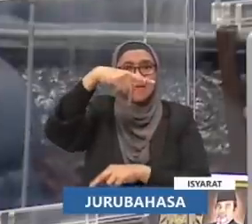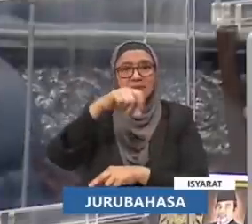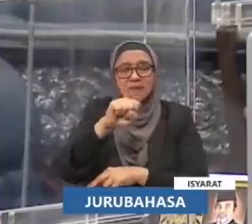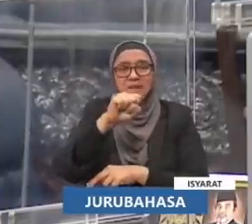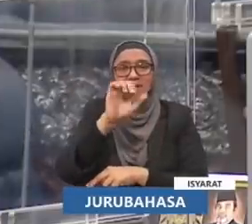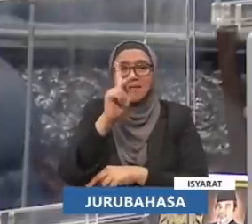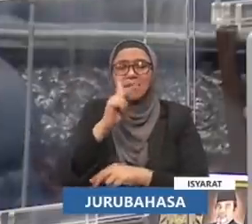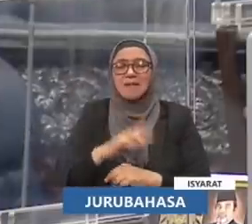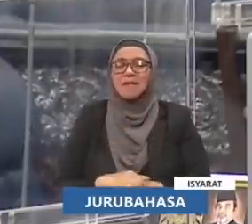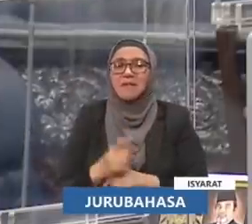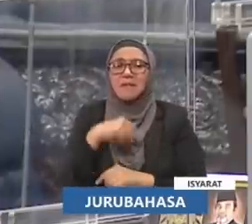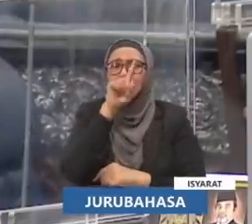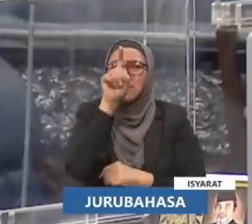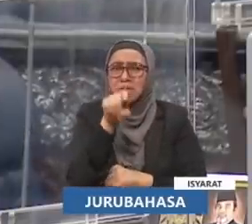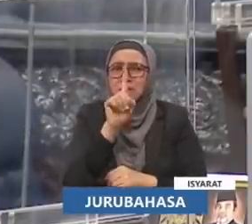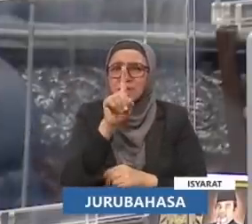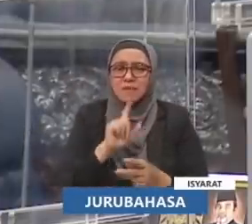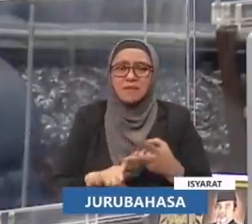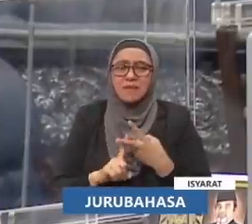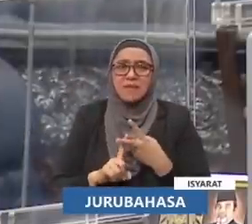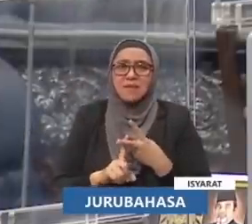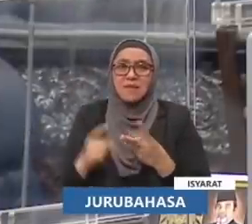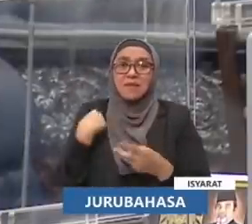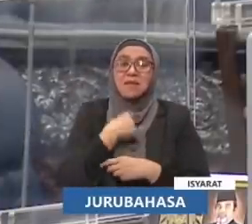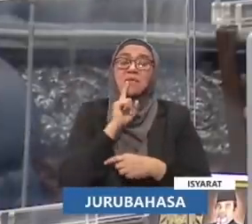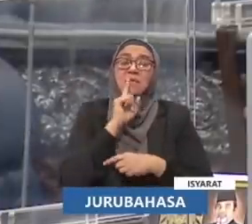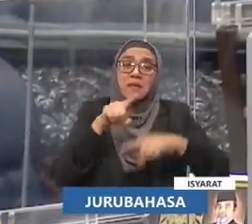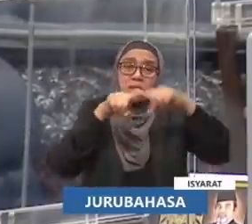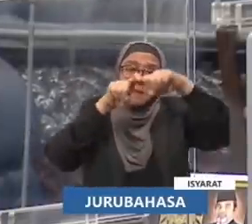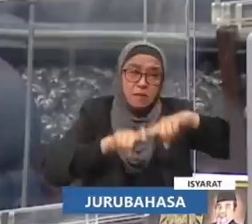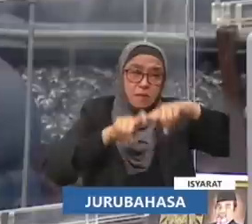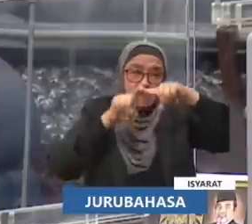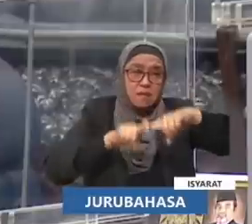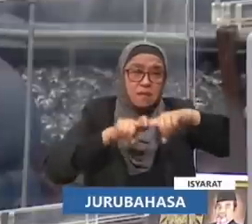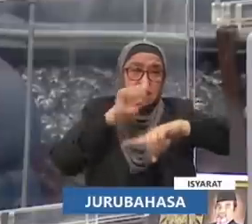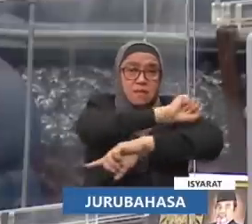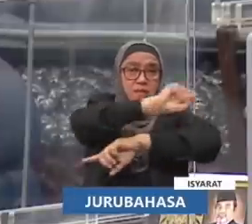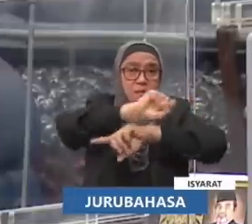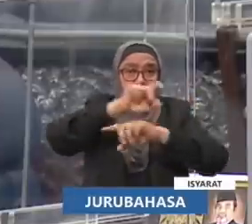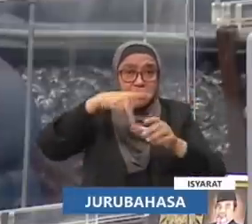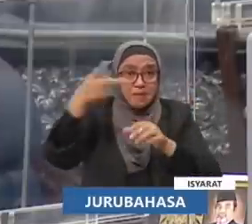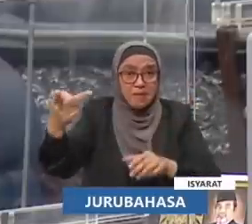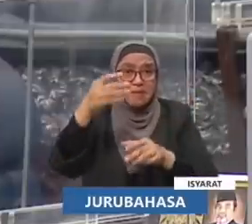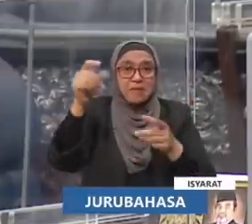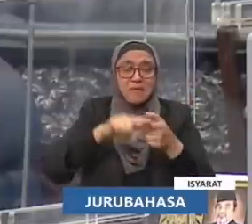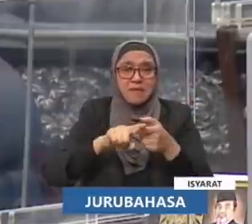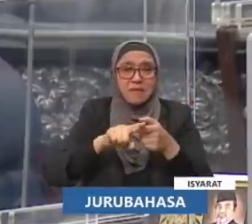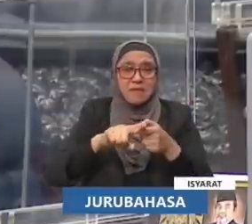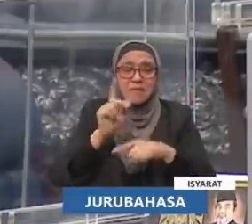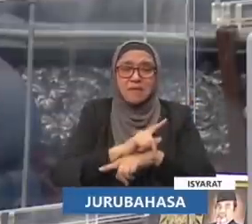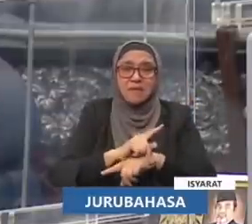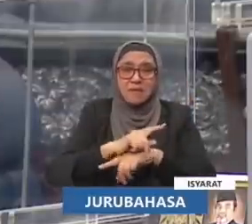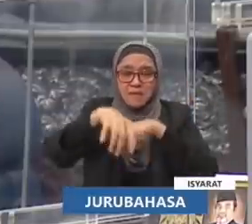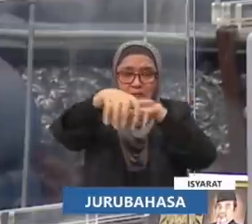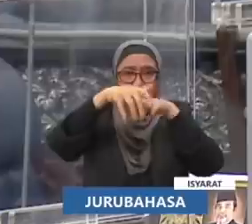Satunya pertanian. Kita amat bergantung kepada sawah padi dan juga perkebun kecil sawit